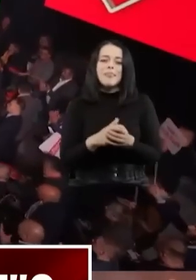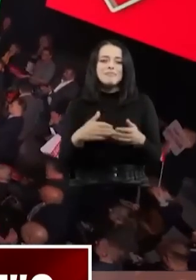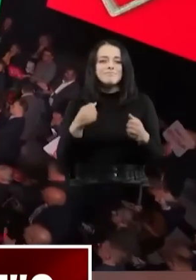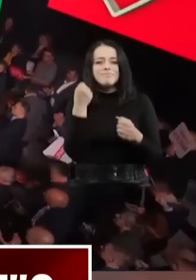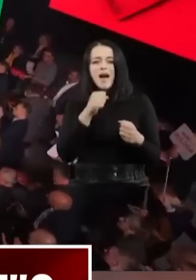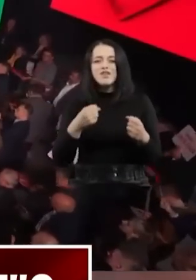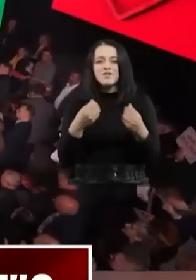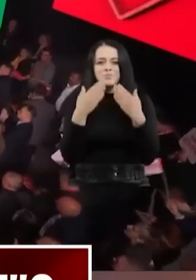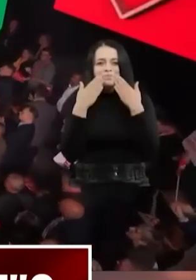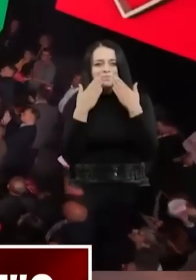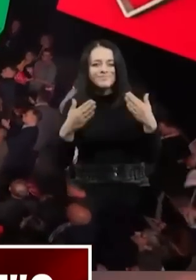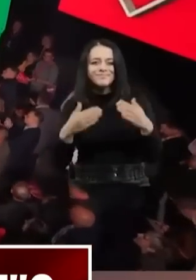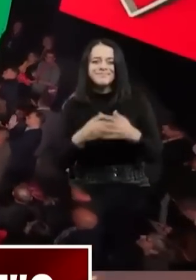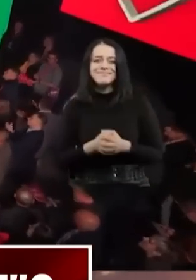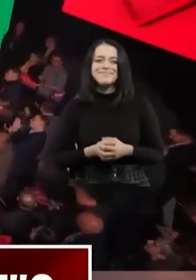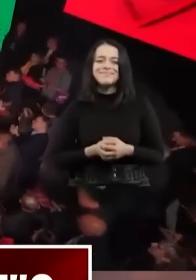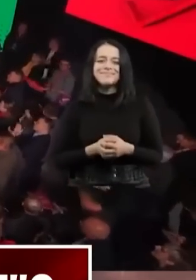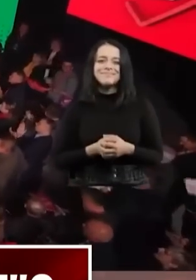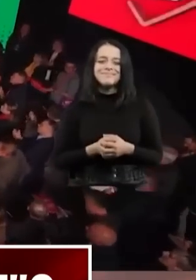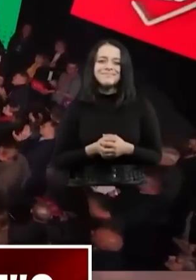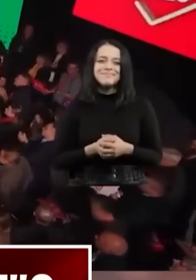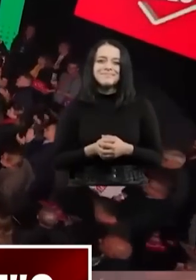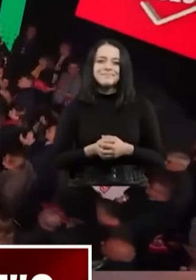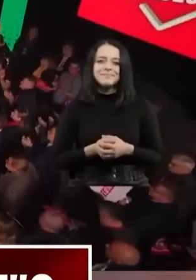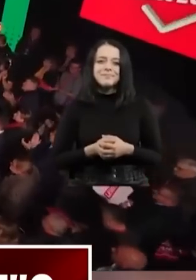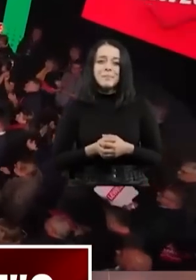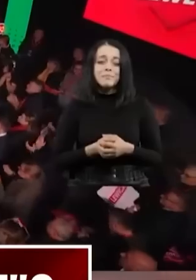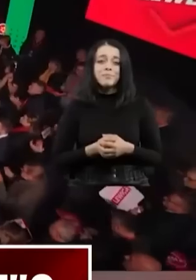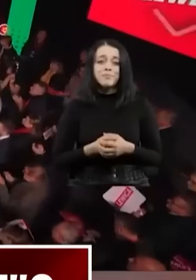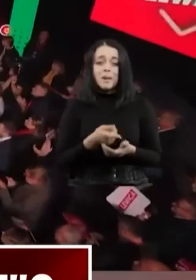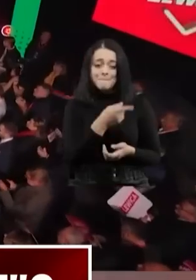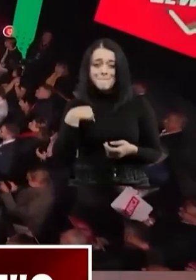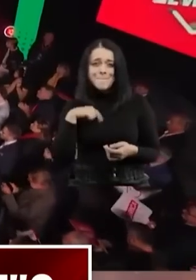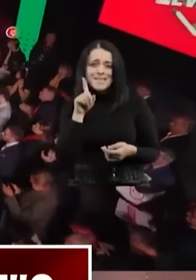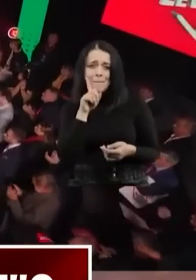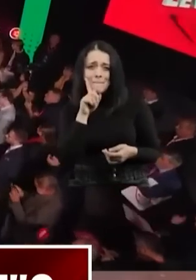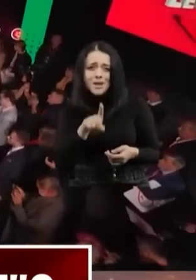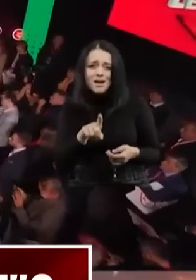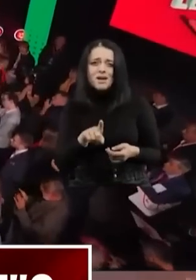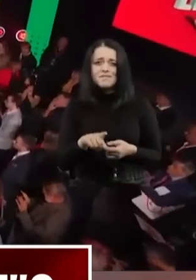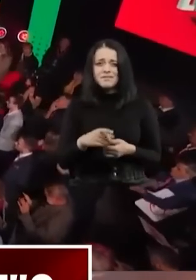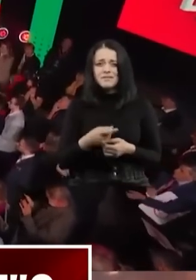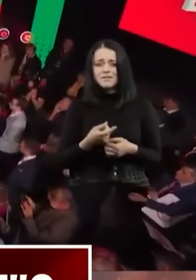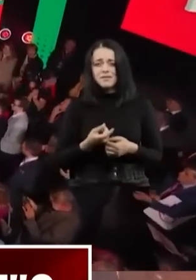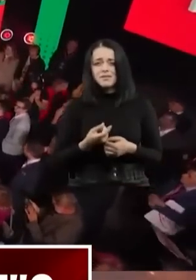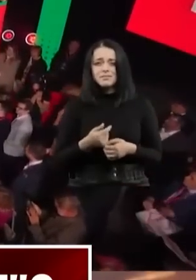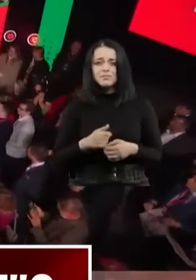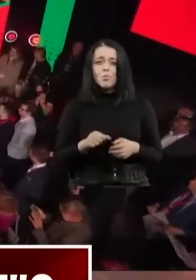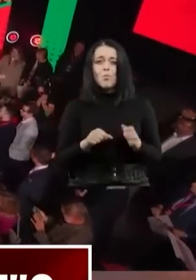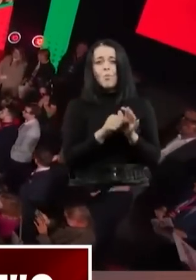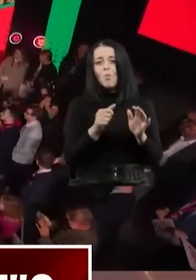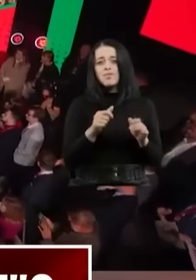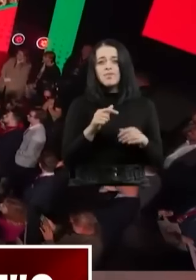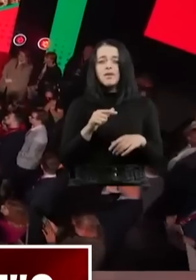się rozpłynąć w tej wielkiej, nieco bezsensownej, bo takiej od sasa do lasa, Koalicji Obywatelskiej. No i chyba gra